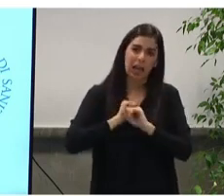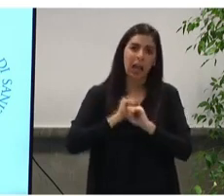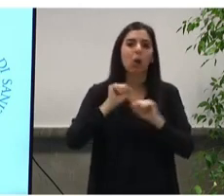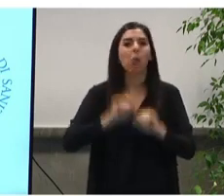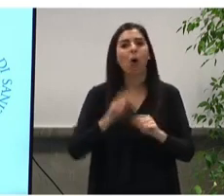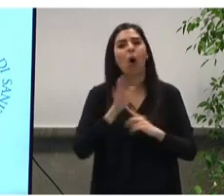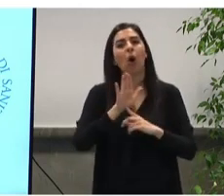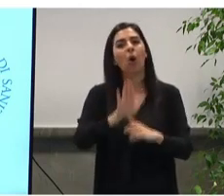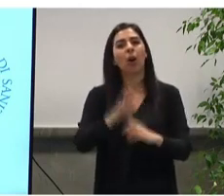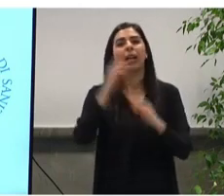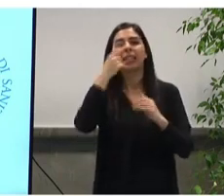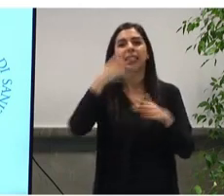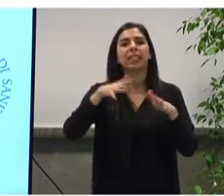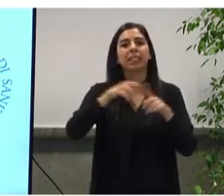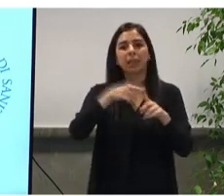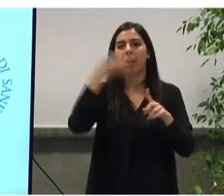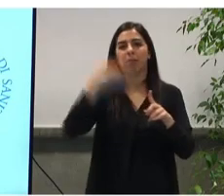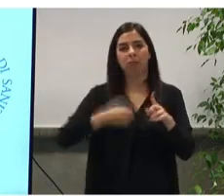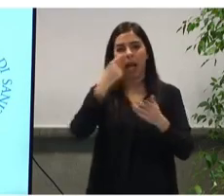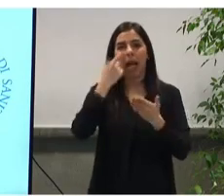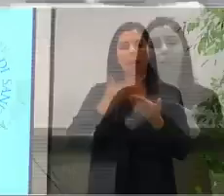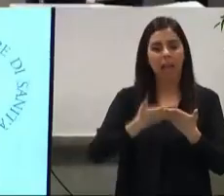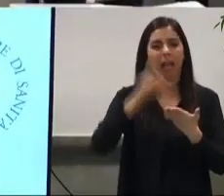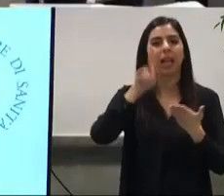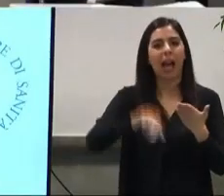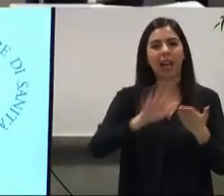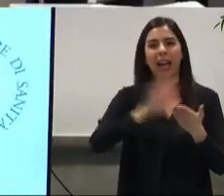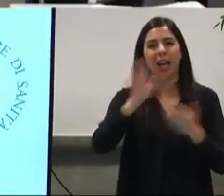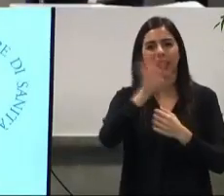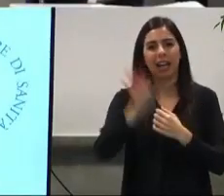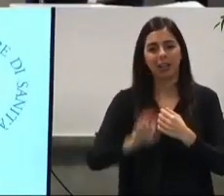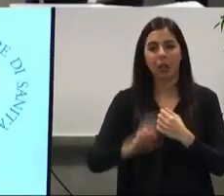di fornire delle stime adeguate anche per tutte le altre regioni. Grazie a tutti.